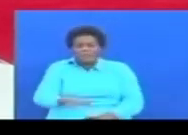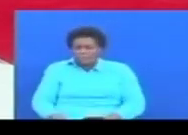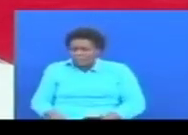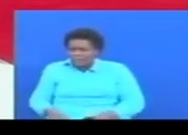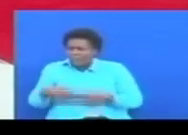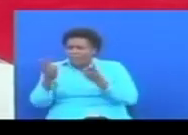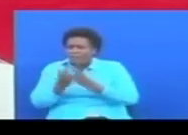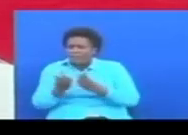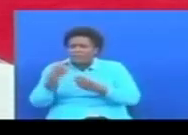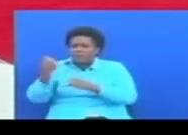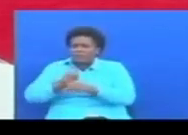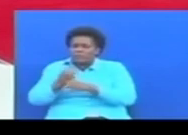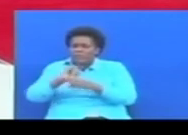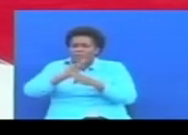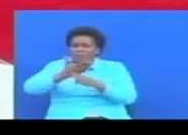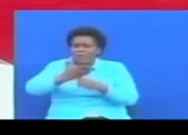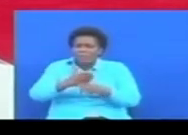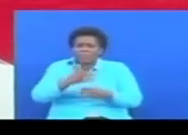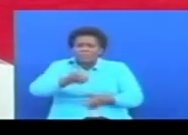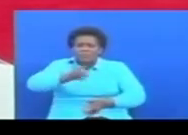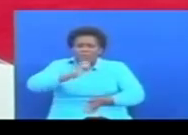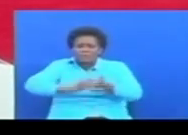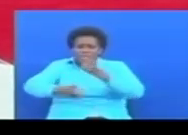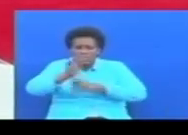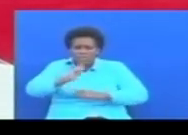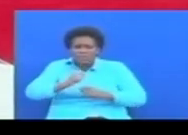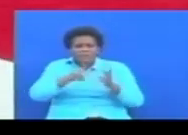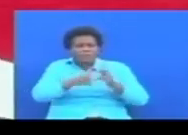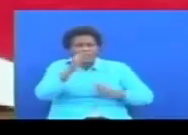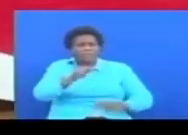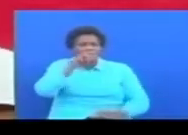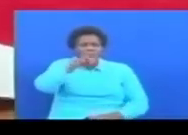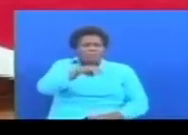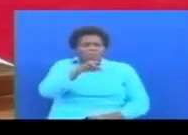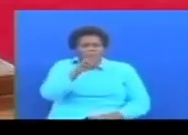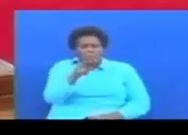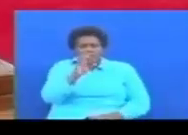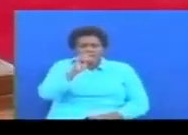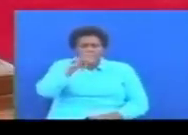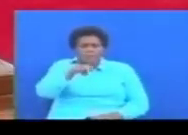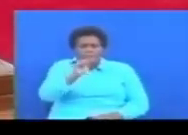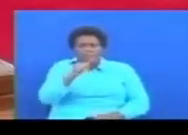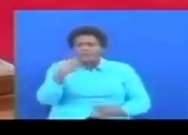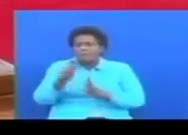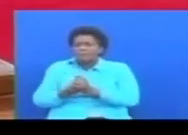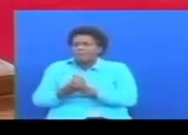katika kata za Ifunda na Mgama umekamilika na tayari vinatoa huduma kwa wananchi.